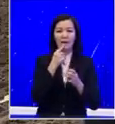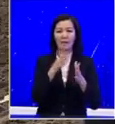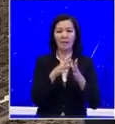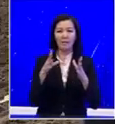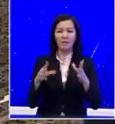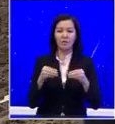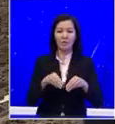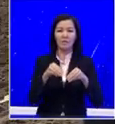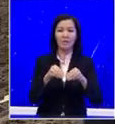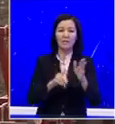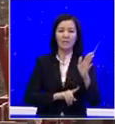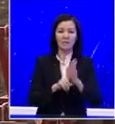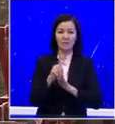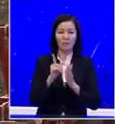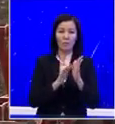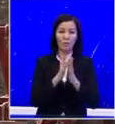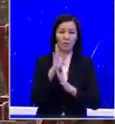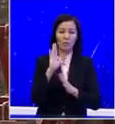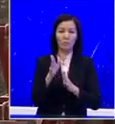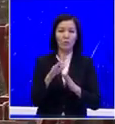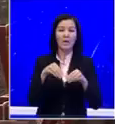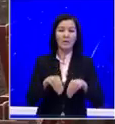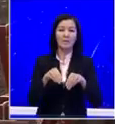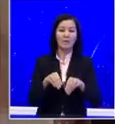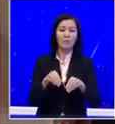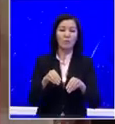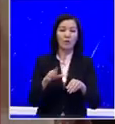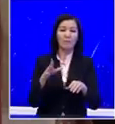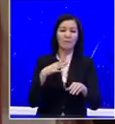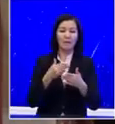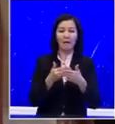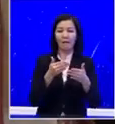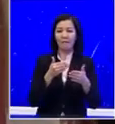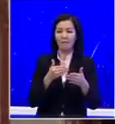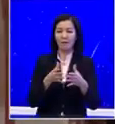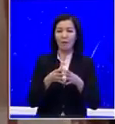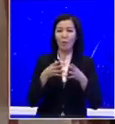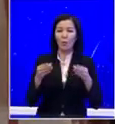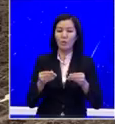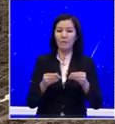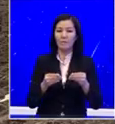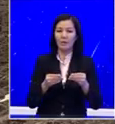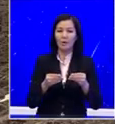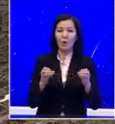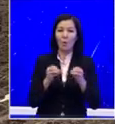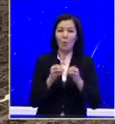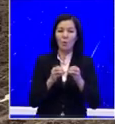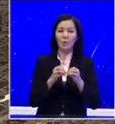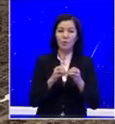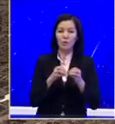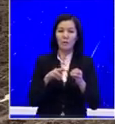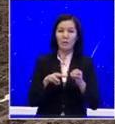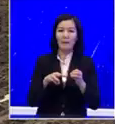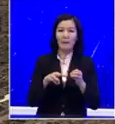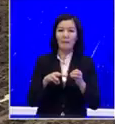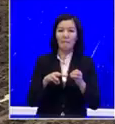менен егуменен айналысып жатыр. Себеуді біз алдыңғы жаңбырдың басында 10-нан бастағанбыз. Осы ауарай